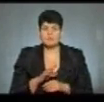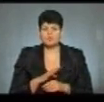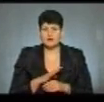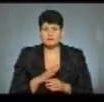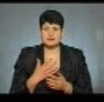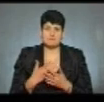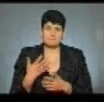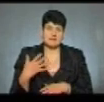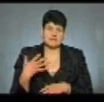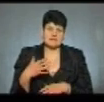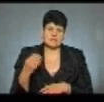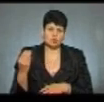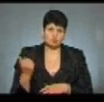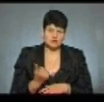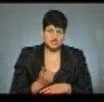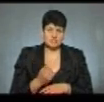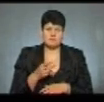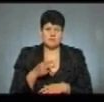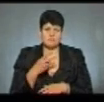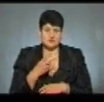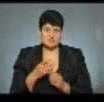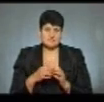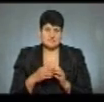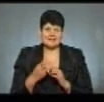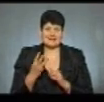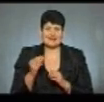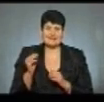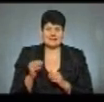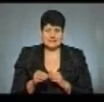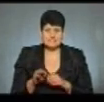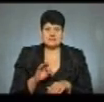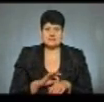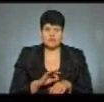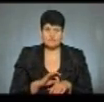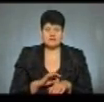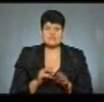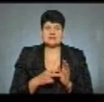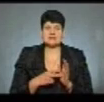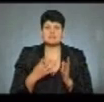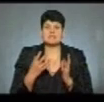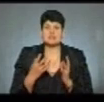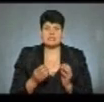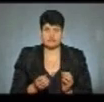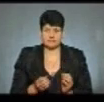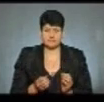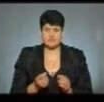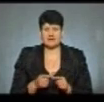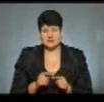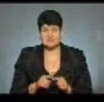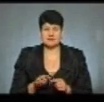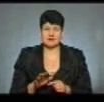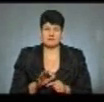на 50-му тижні, тобто ми відмічали в середньому 3 тисячі захворілих за 7 днів. Це був